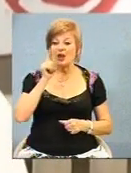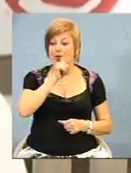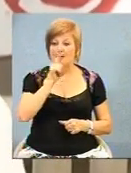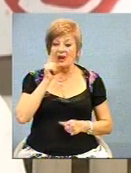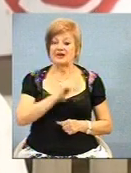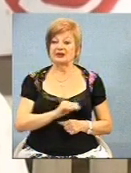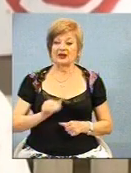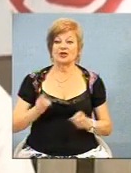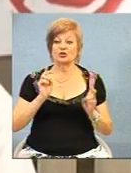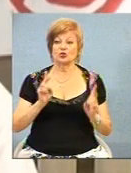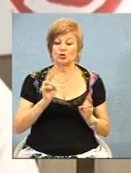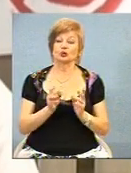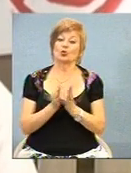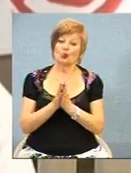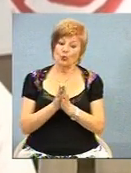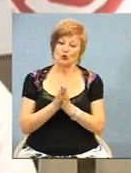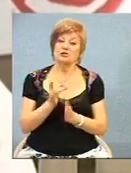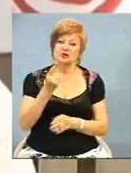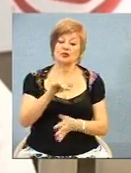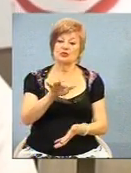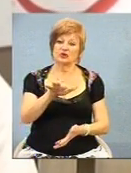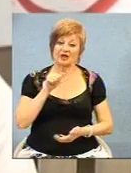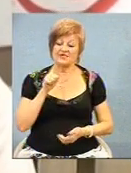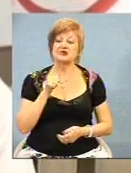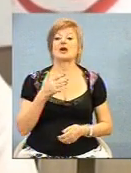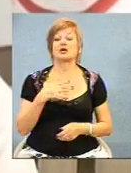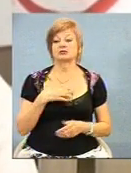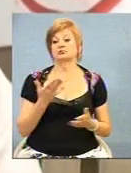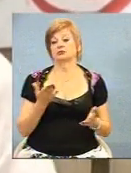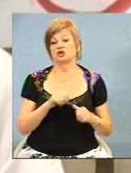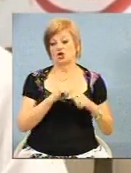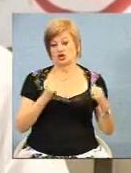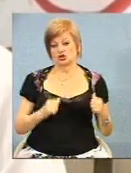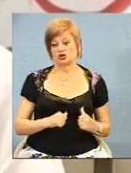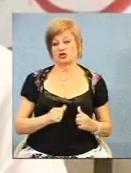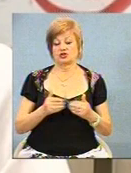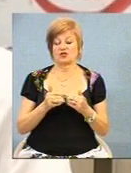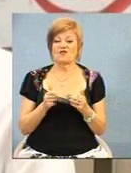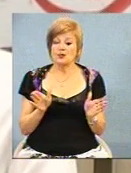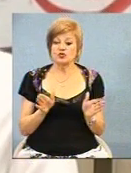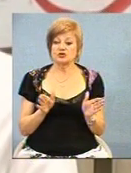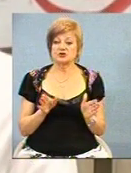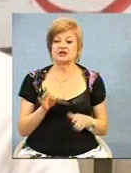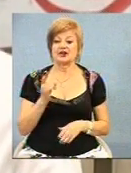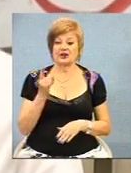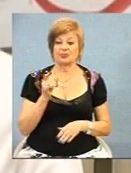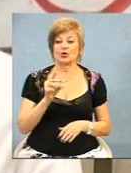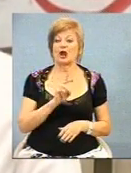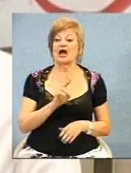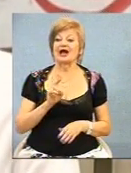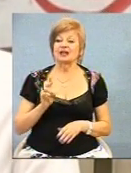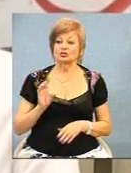дітки. Якщо хтось попросить себе дитину, то сердечко випустить. Ребенка,